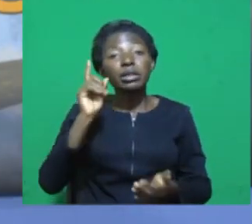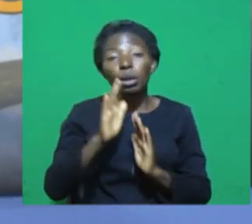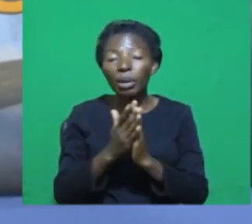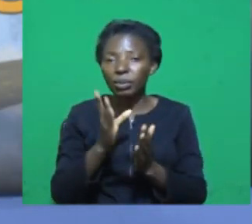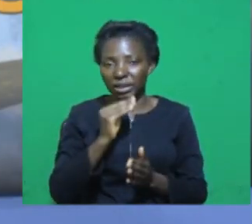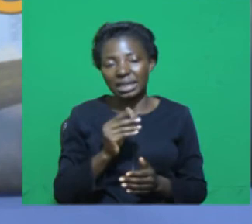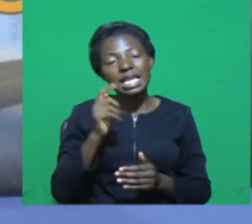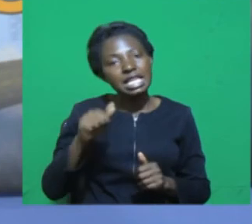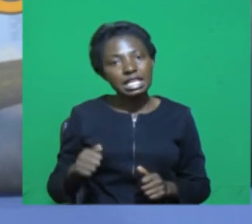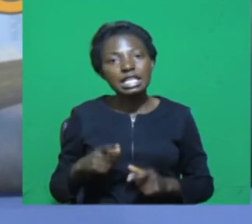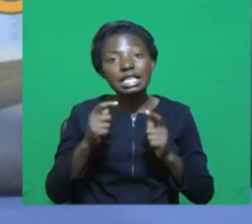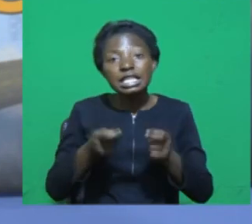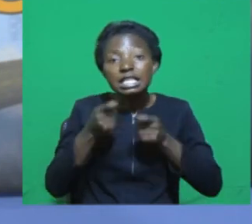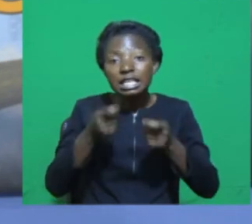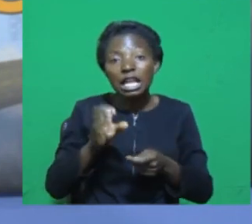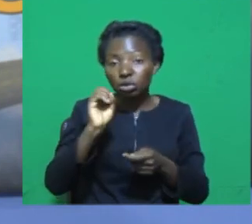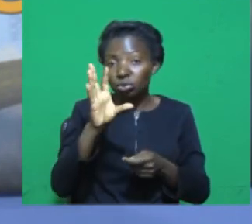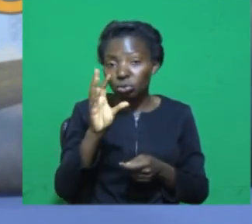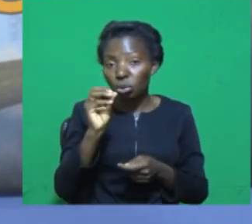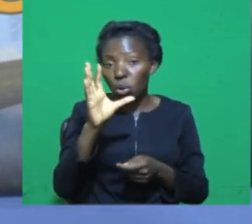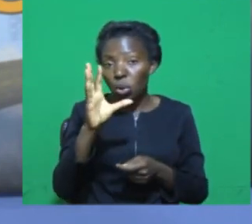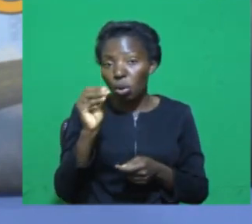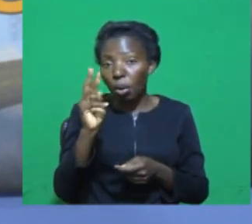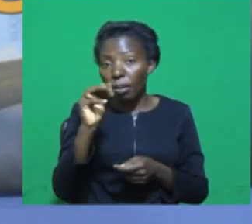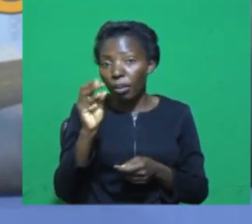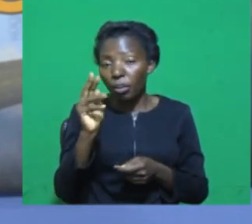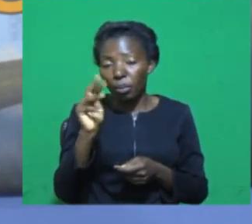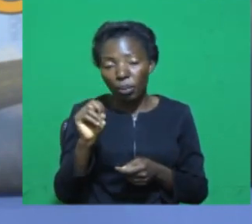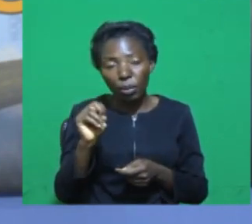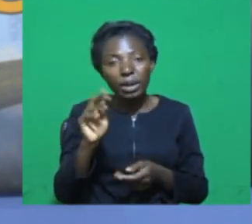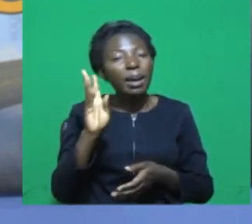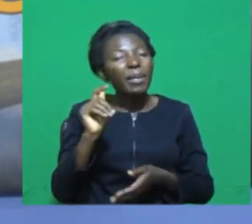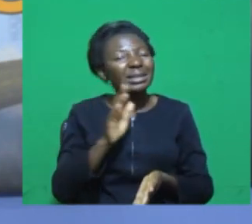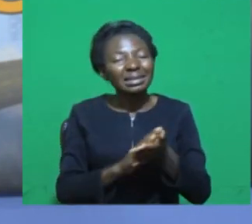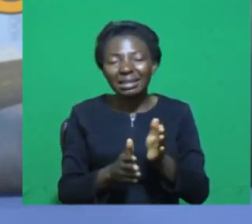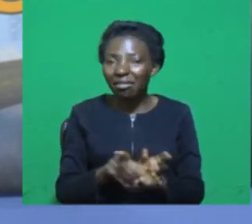hanzi ashingaira kudaro akakundikana kuti aenzane